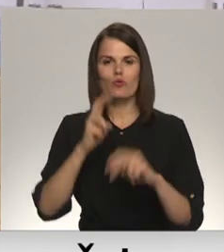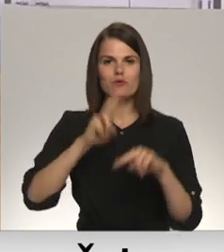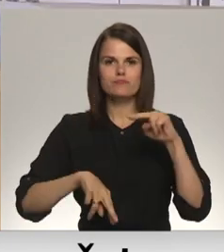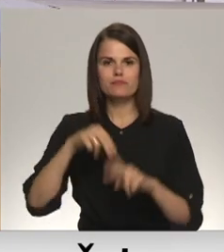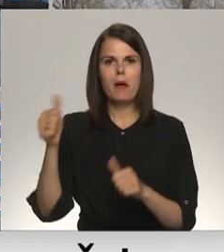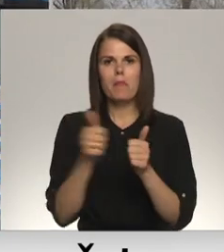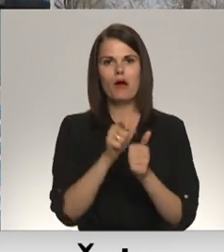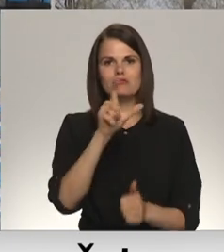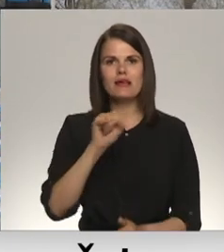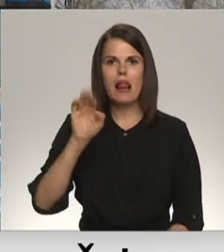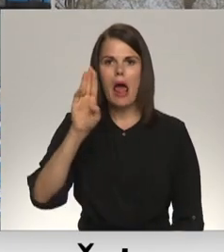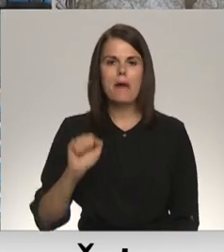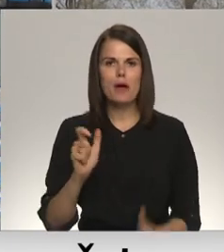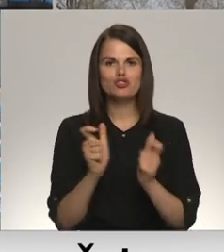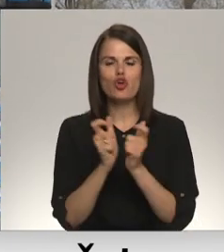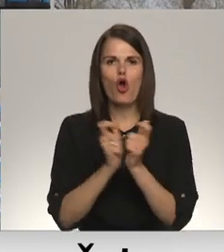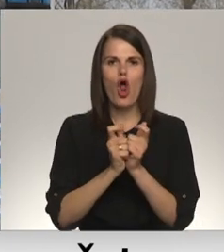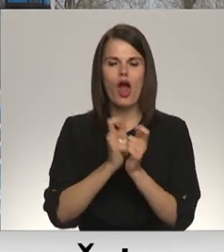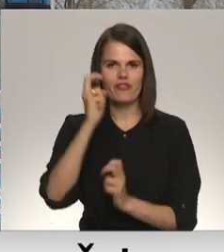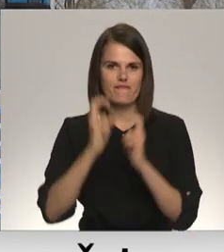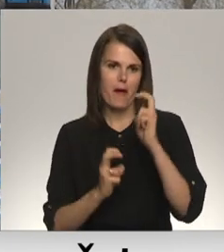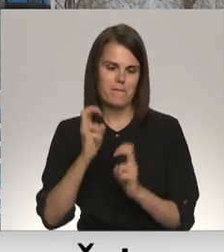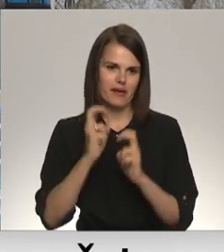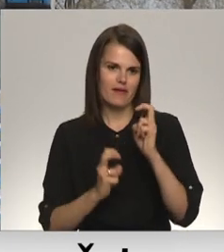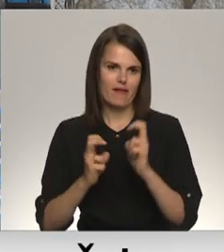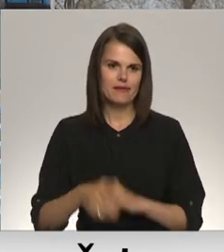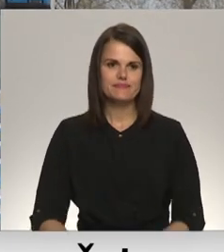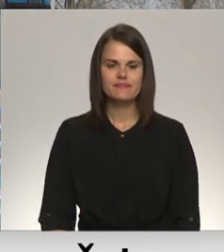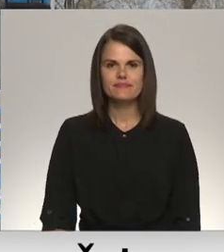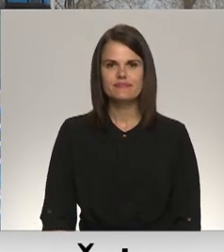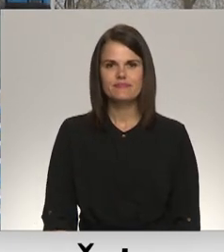blakus Laimas šokolādes fabrikai. Aikīns Mārs Jurgensons, Latvijas televīzija.